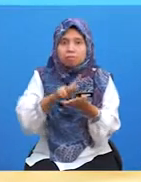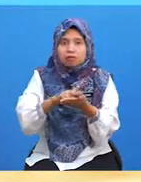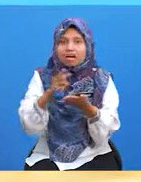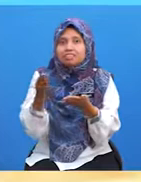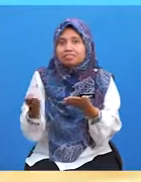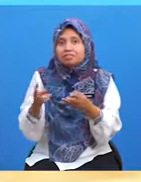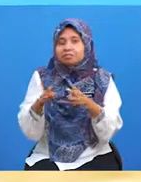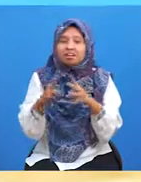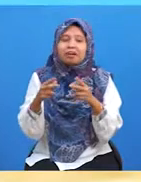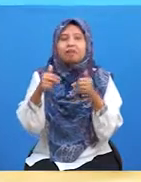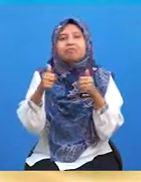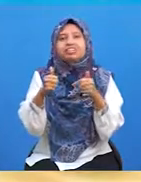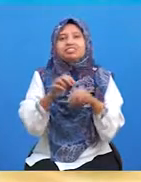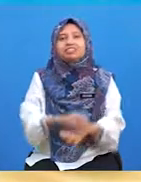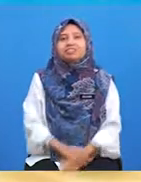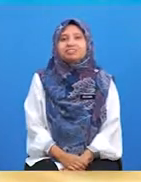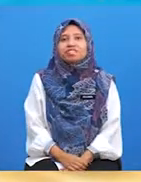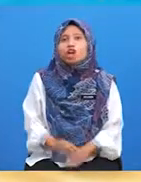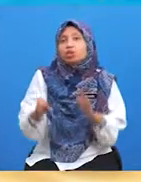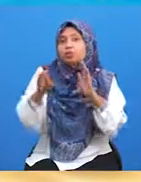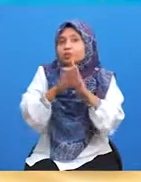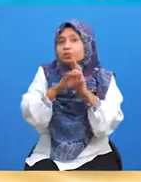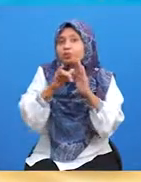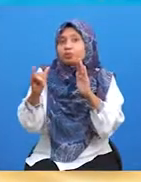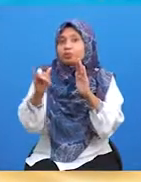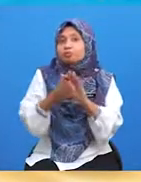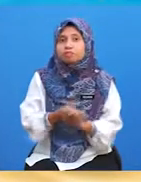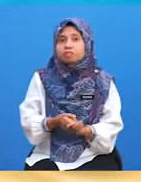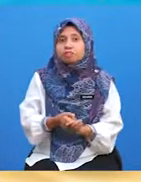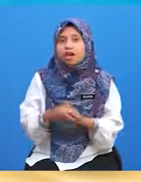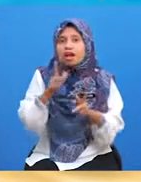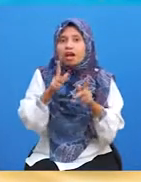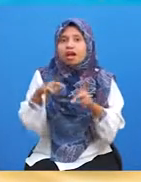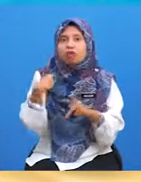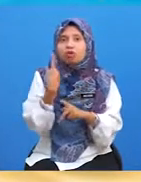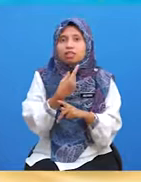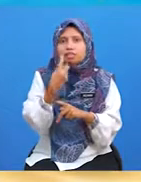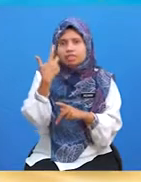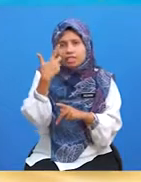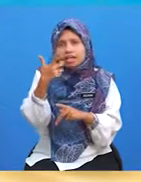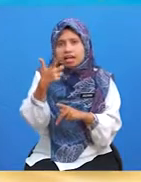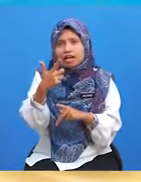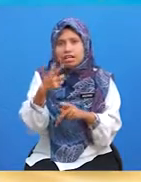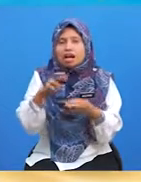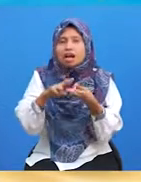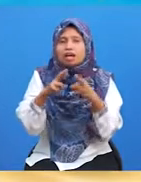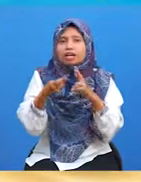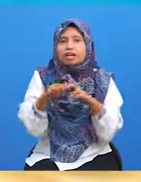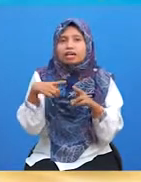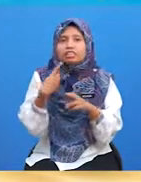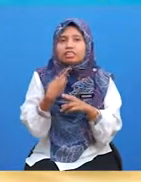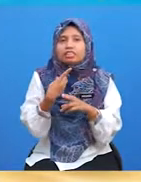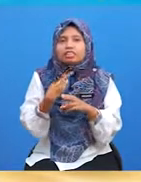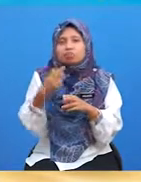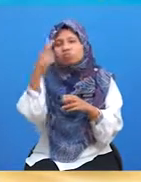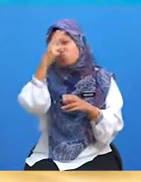menjadi lebih menarik. Contohnya, sekiranya kita melihat rakan kita berwajah